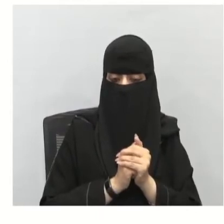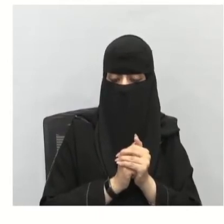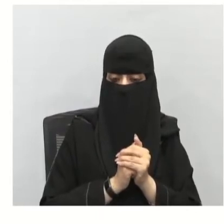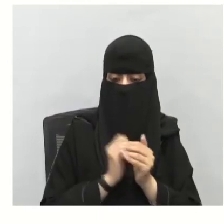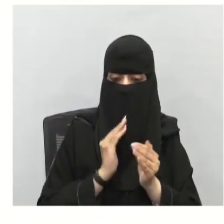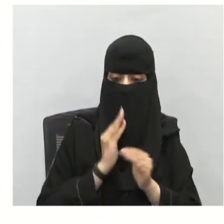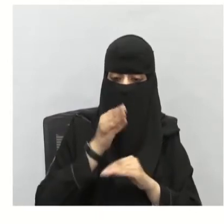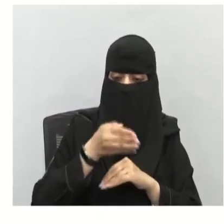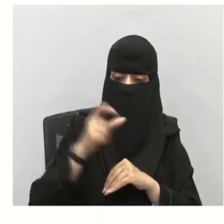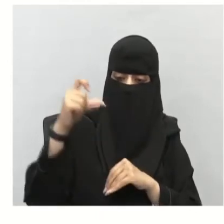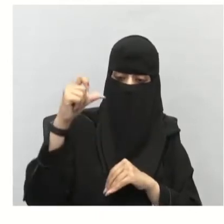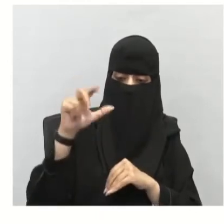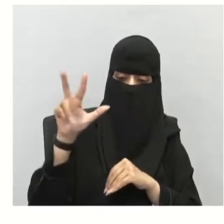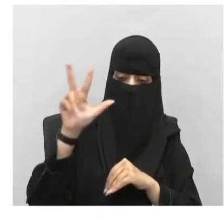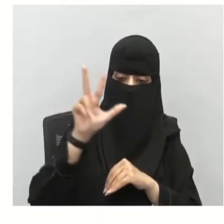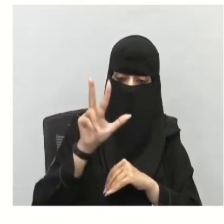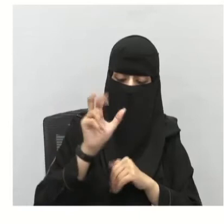عندما أدخل عليها ال